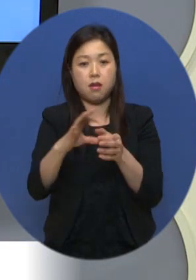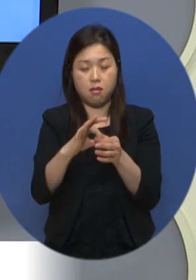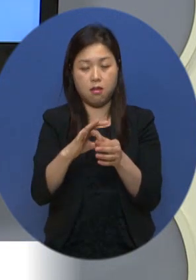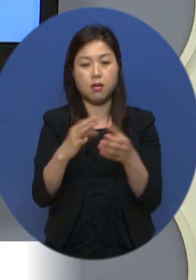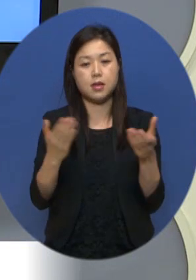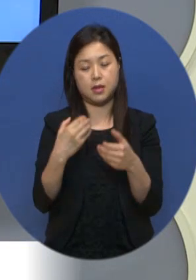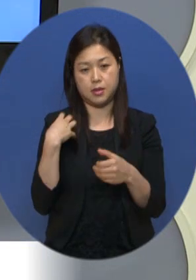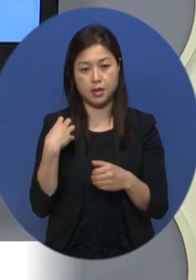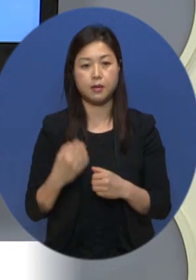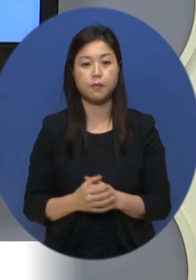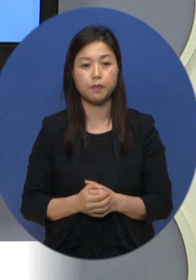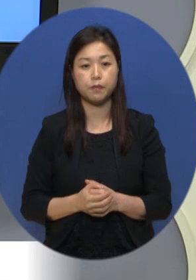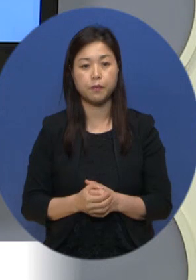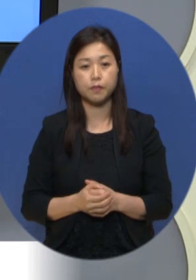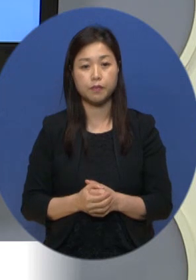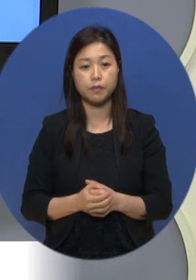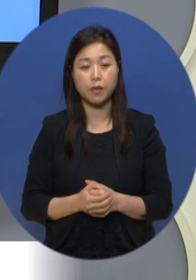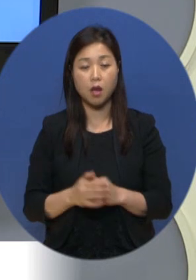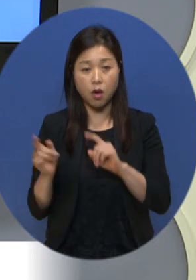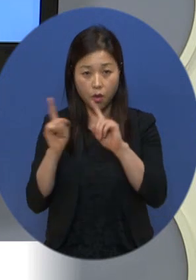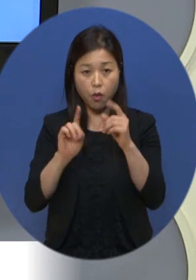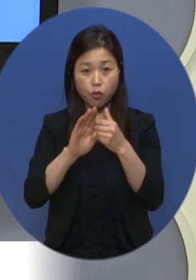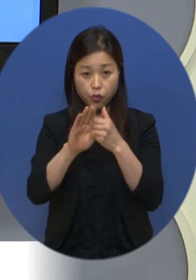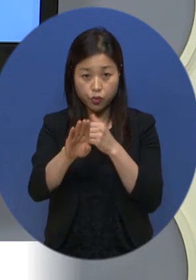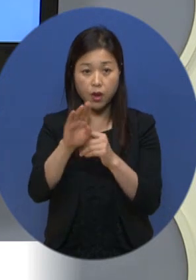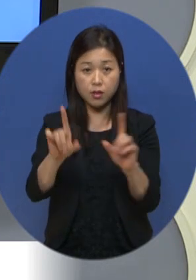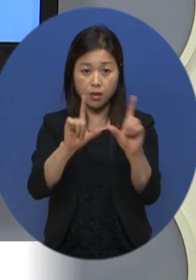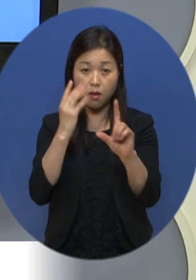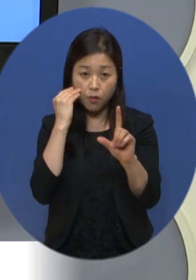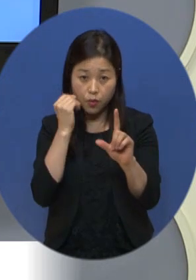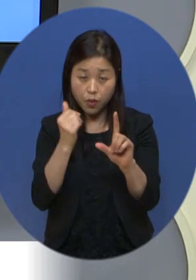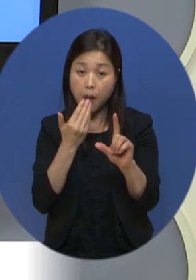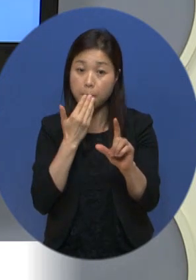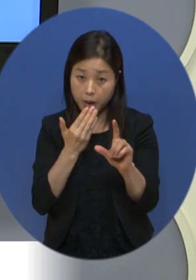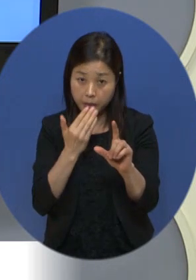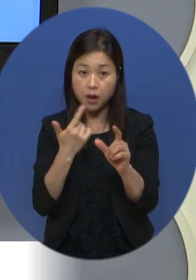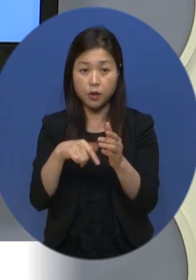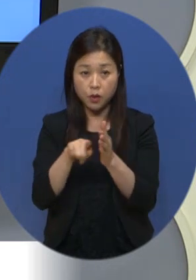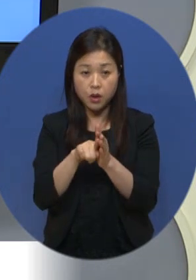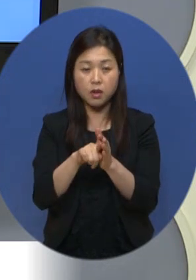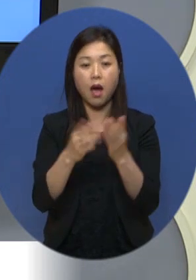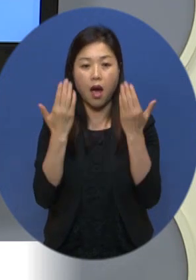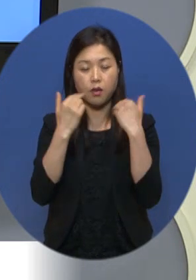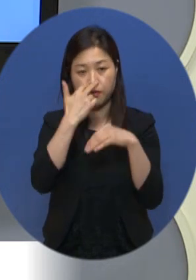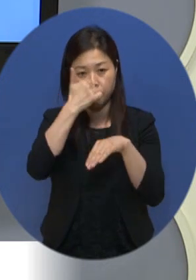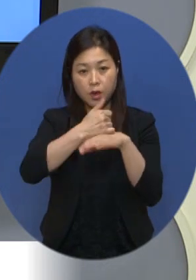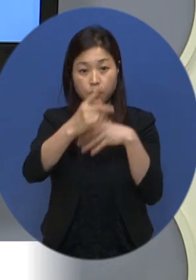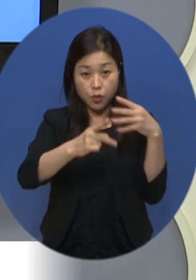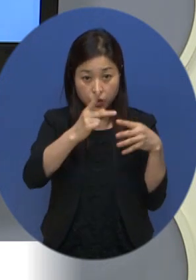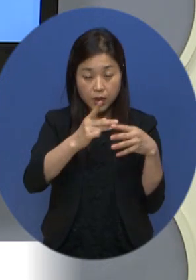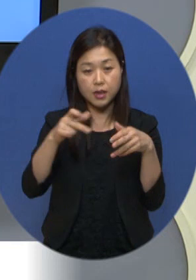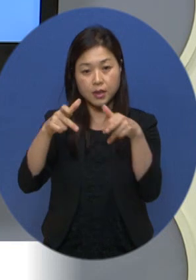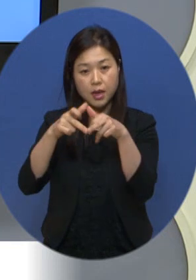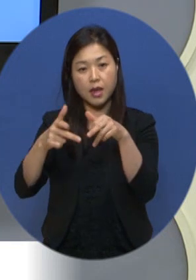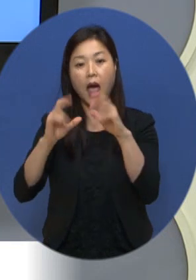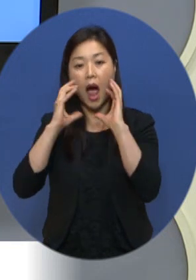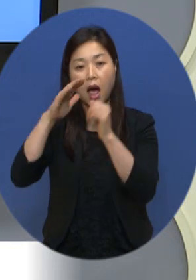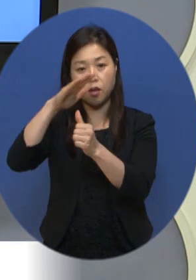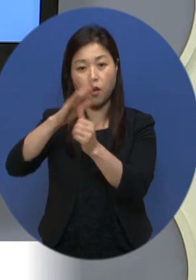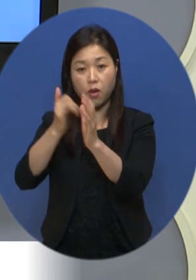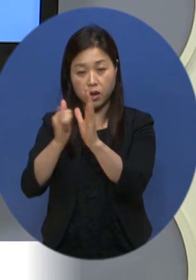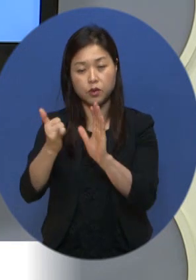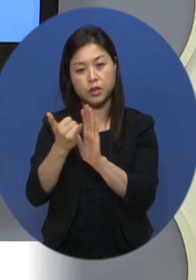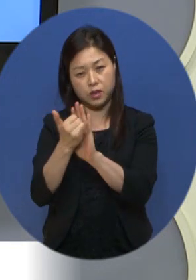역할을 하는데요 또 회복기 일상 생활로 원활히 복귀할 수 있도록 학교 적응 프로그램 과 장애아동 가족에게도